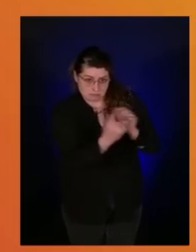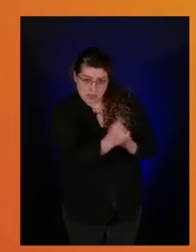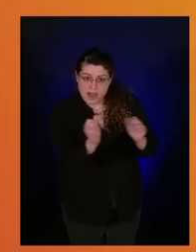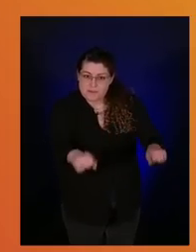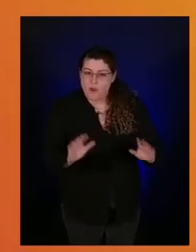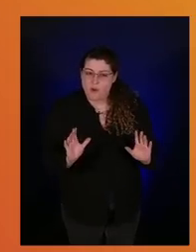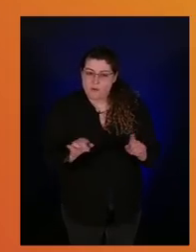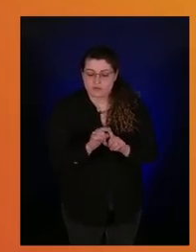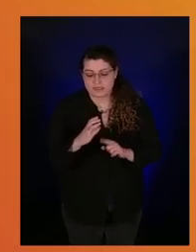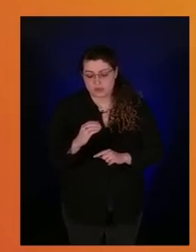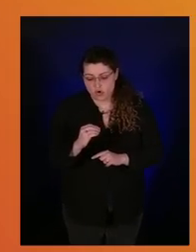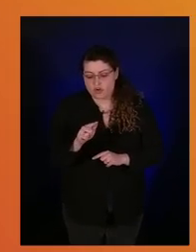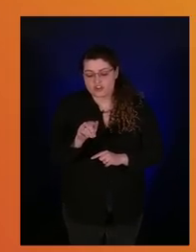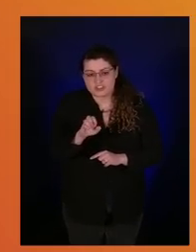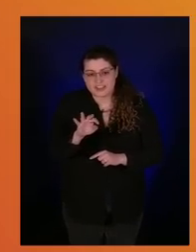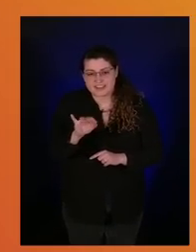puis Cogetiz,